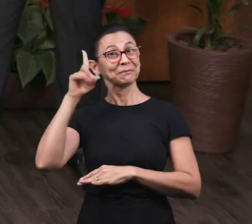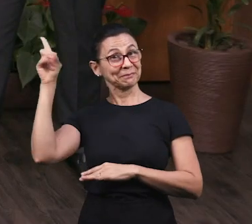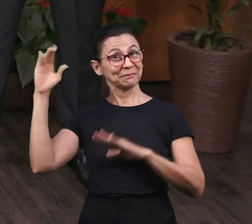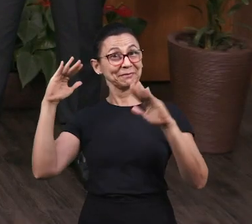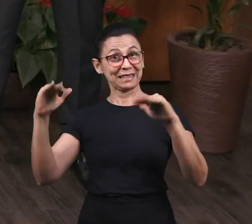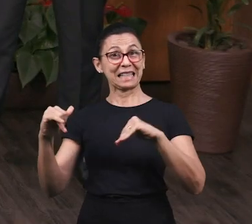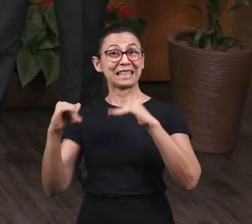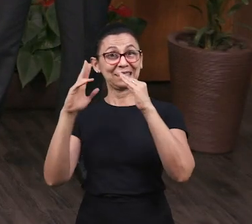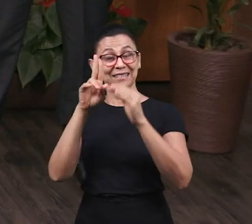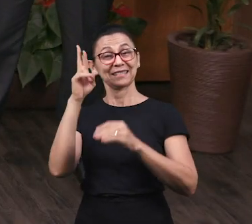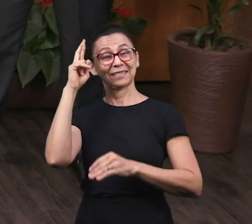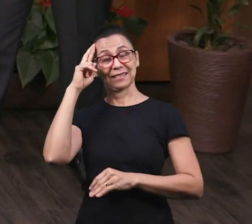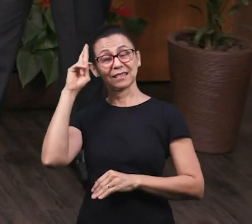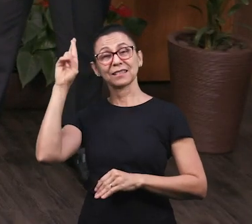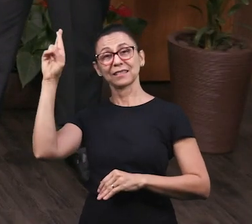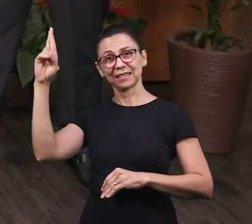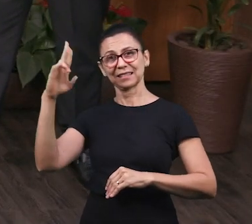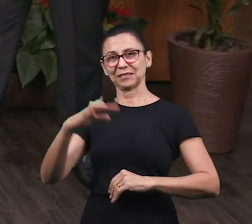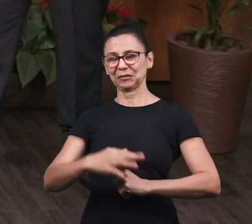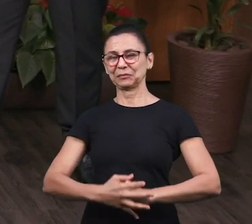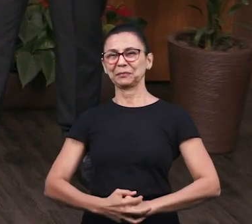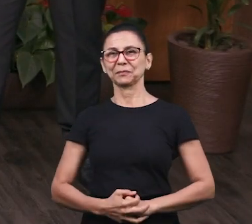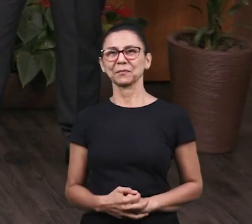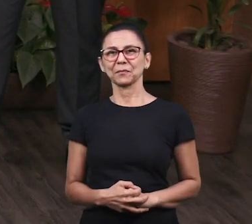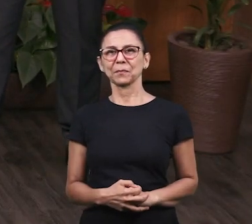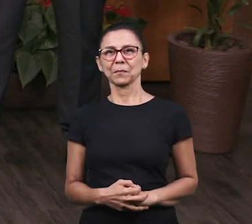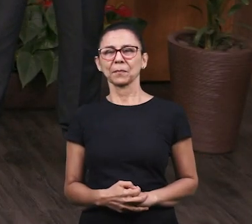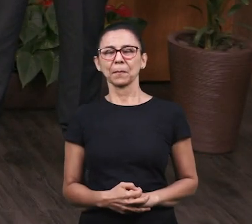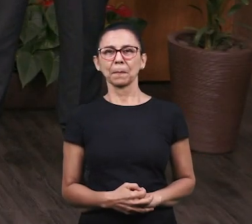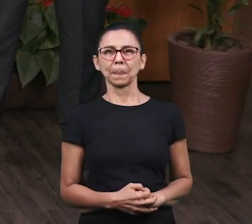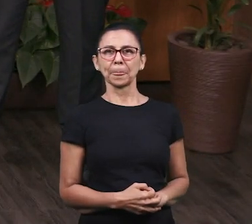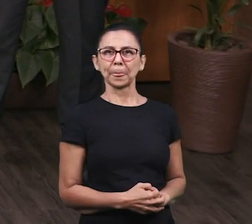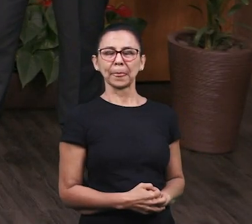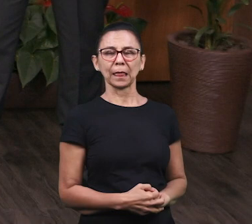Glória a Deus. Gloire à Dieu. Loué soit le nom du Seigneur.